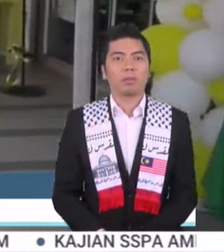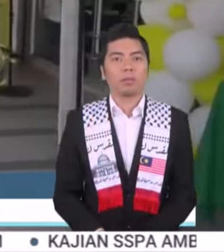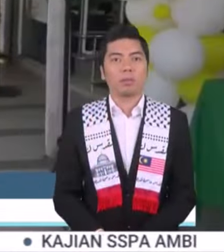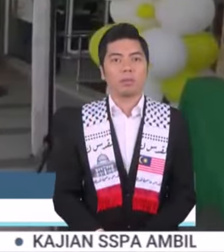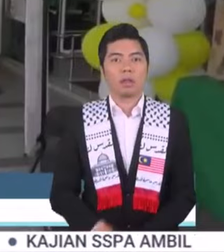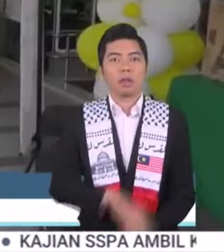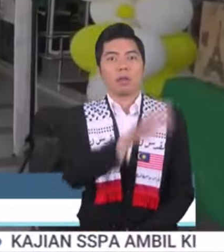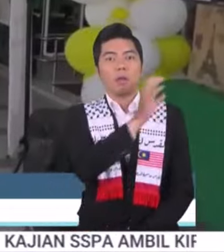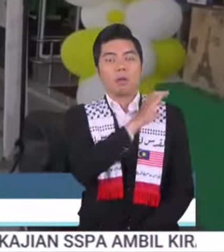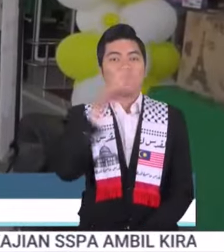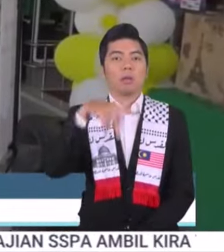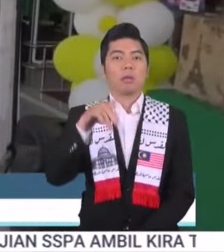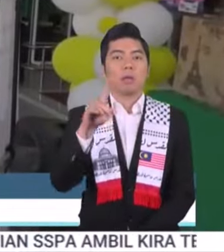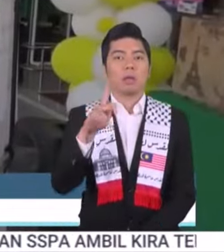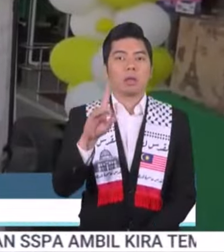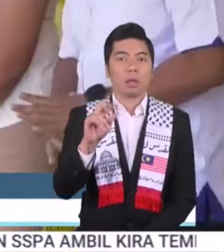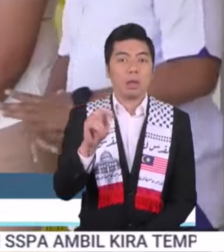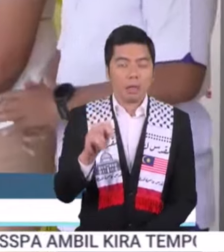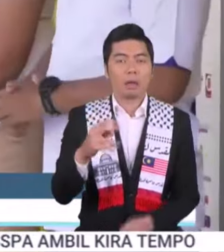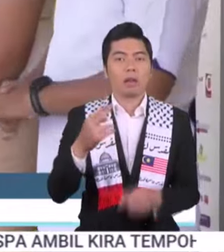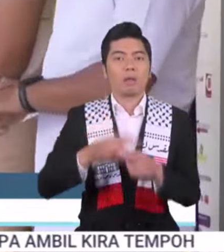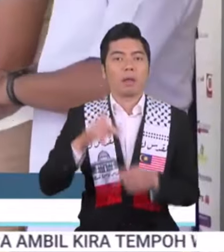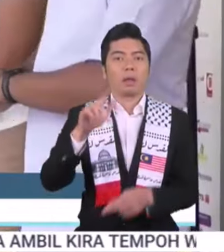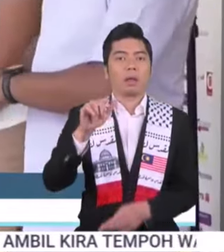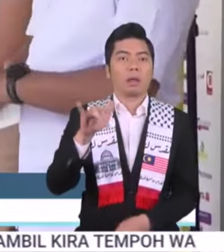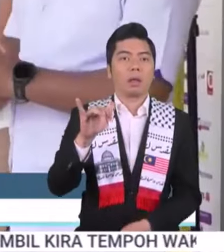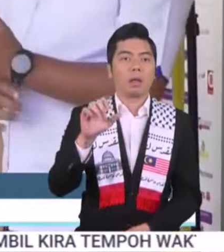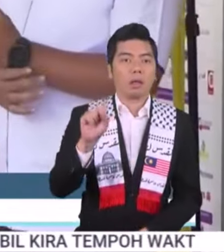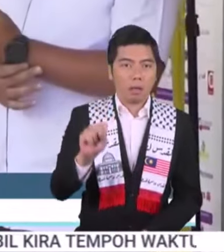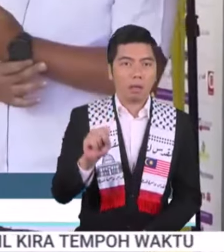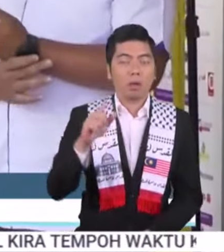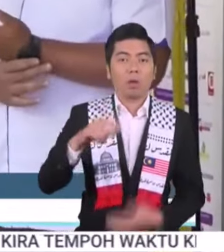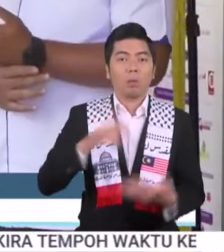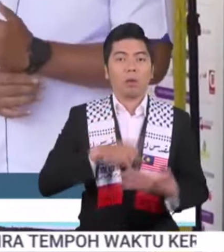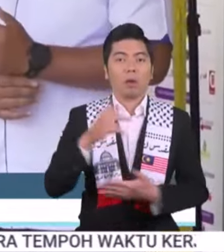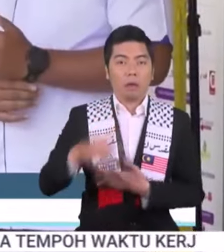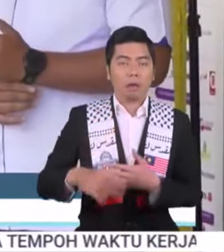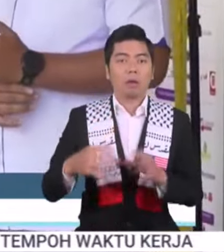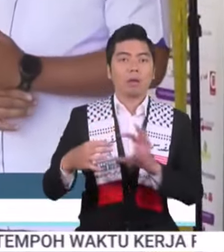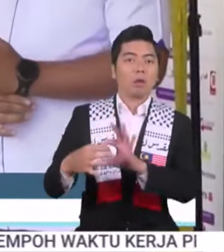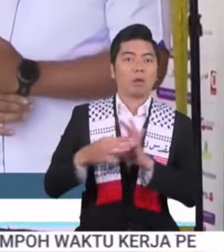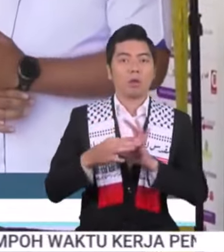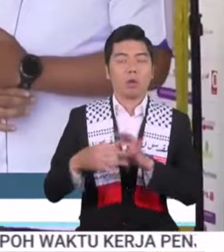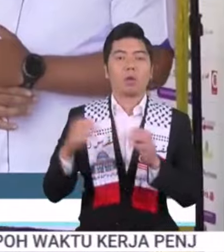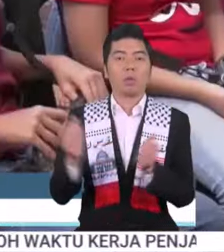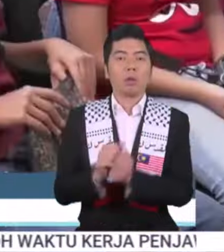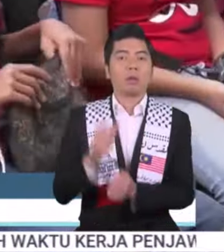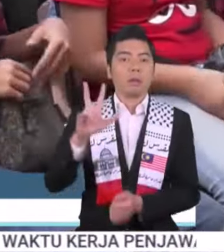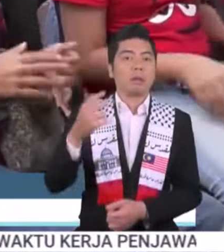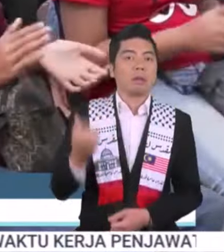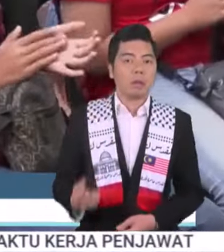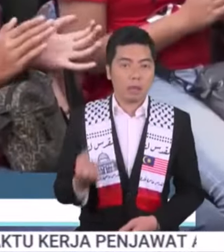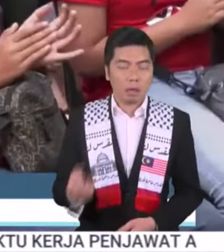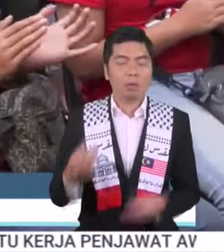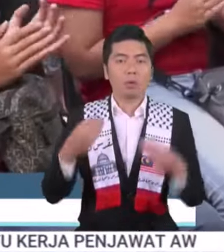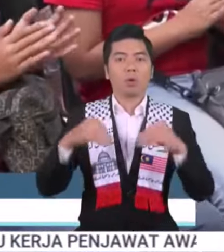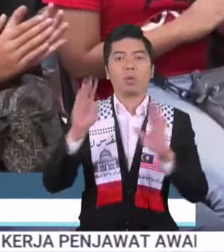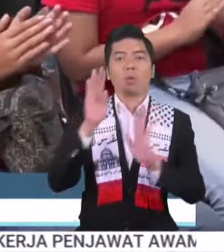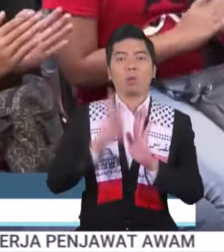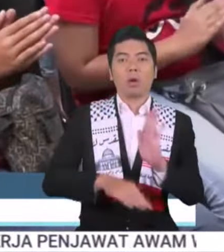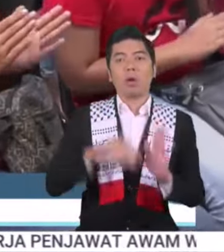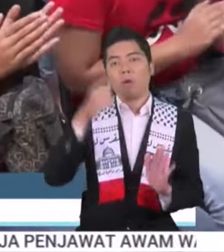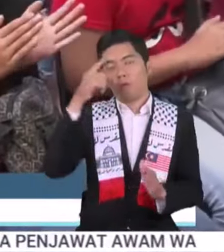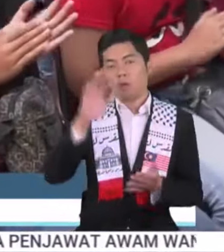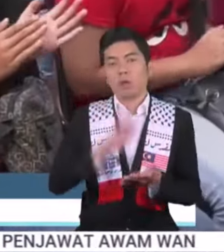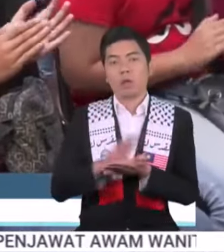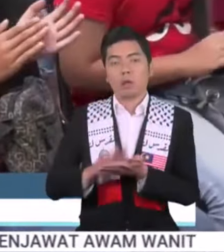Pengarah KPDN Negeri Lilis Saslinda Purnomo berkata program dengan kerjasama 3 pasaraya menawarkan harga diskaun barangan keperluan